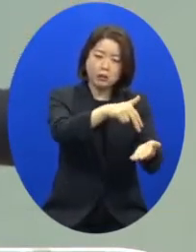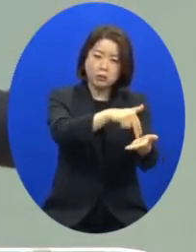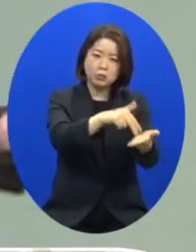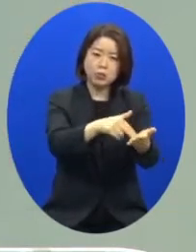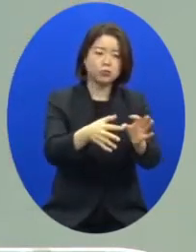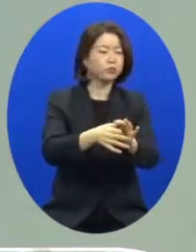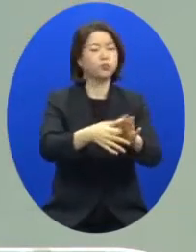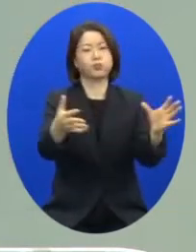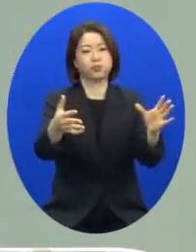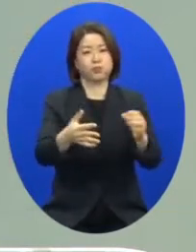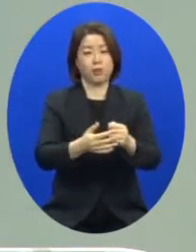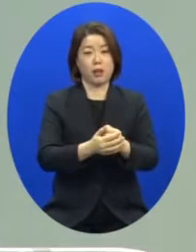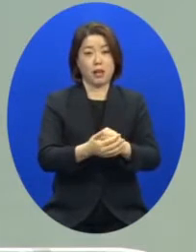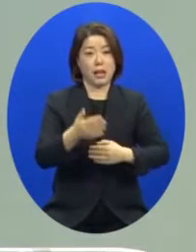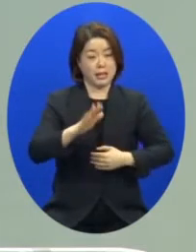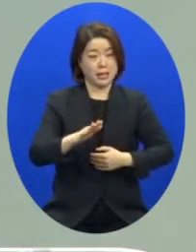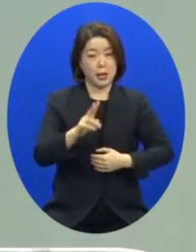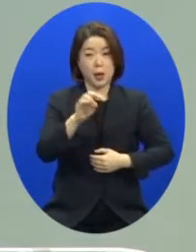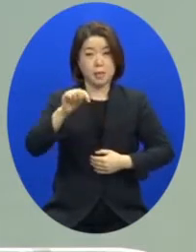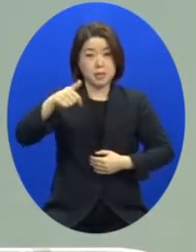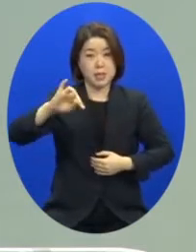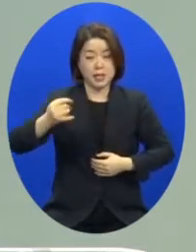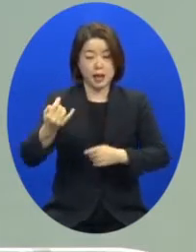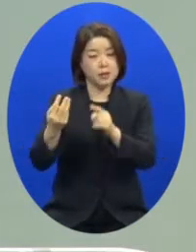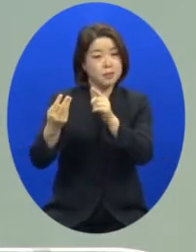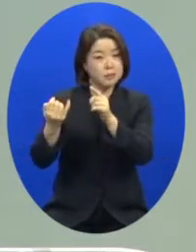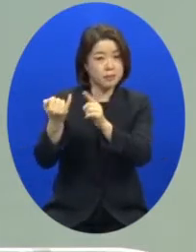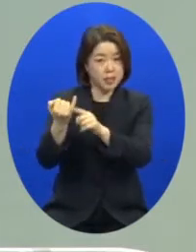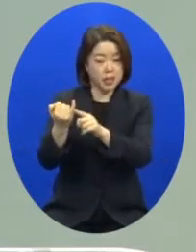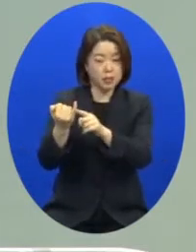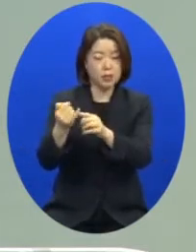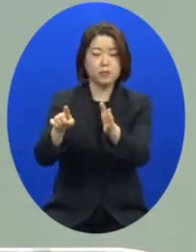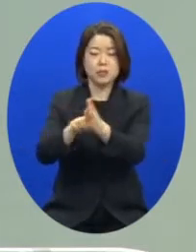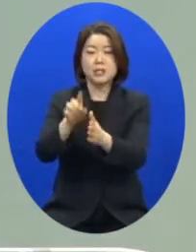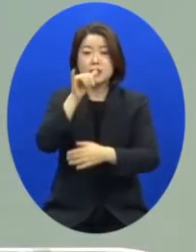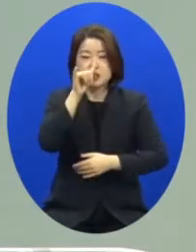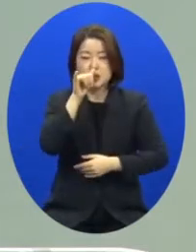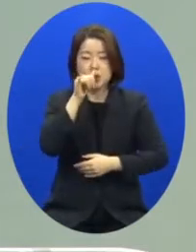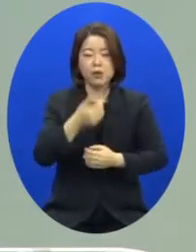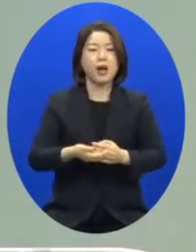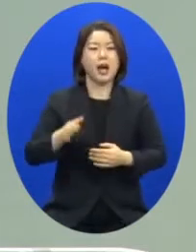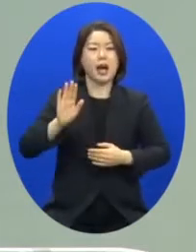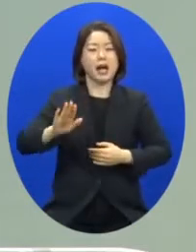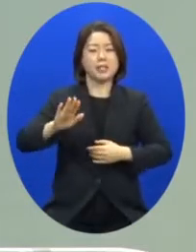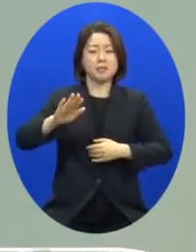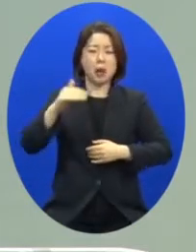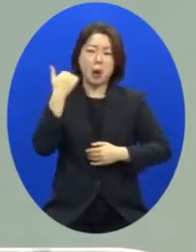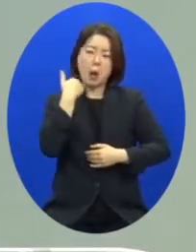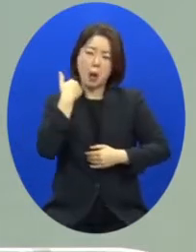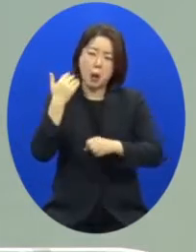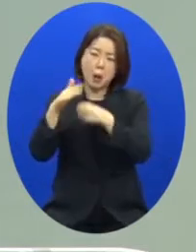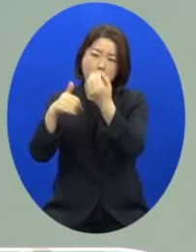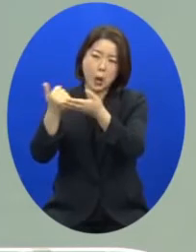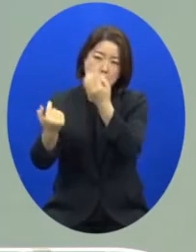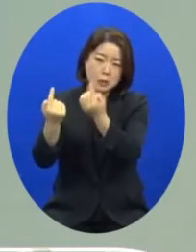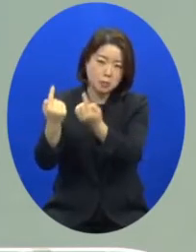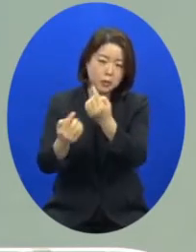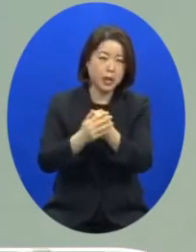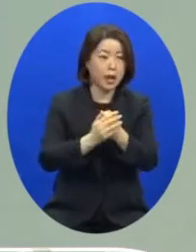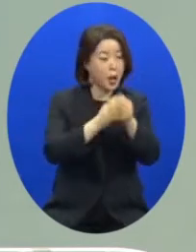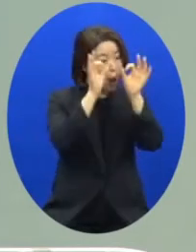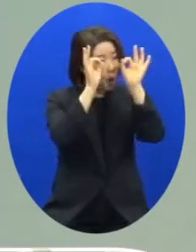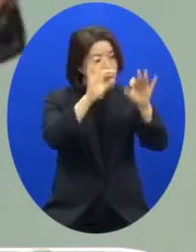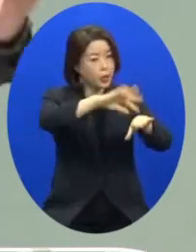겁니다 근데 믹 알도 하나님을 믿기는 믿었지만 미가 에게 있어서는 보이지 않는 하나님 보다 보이는